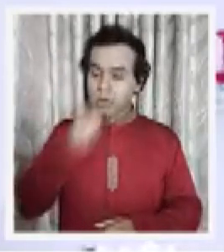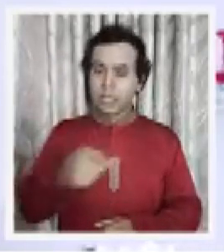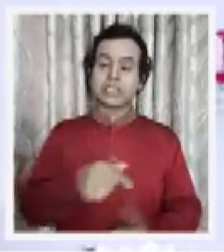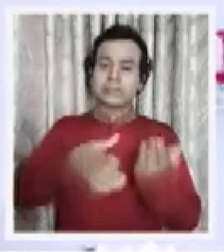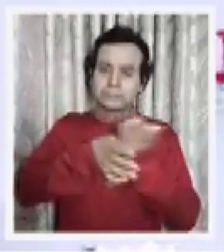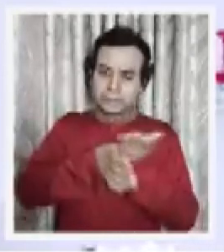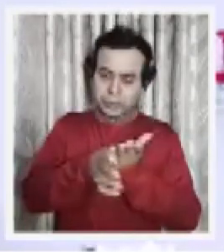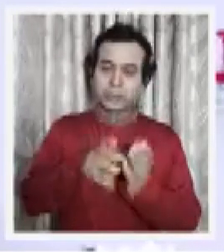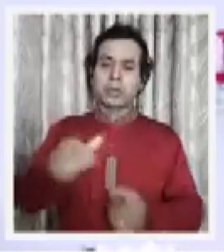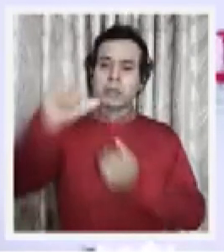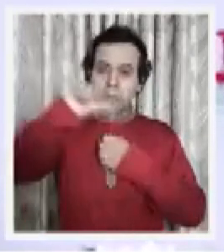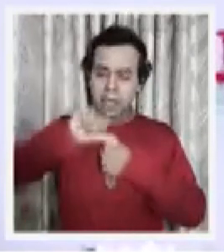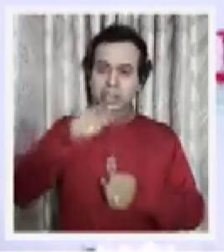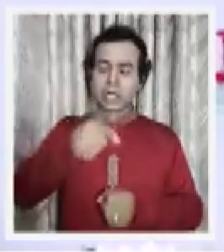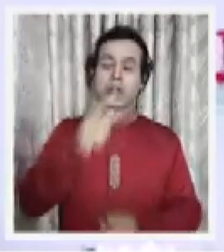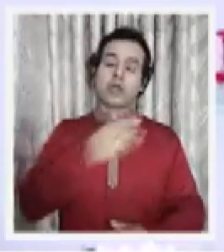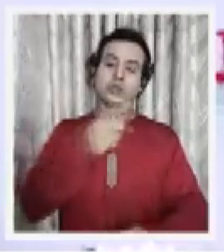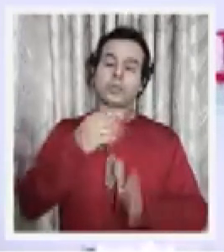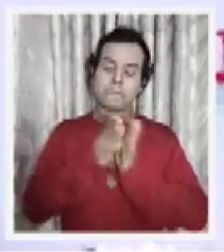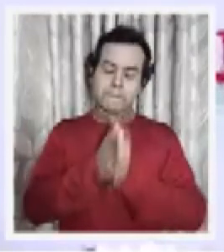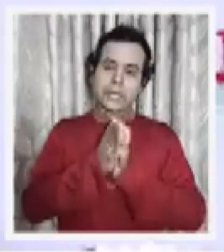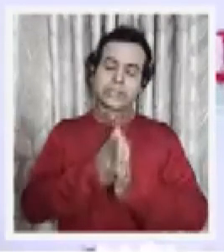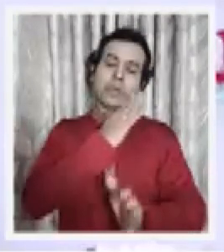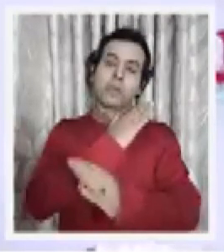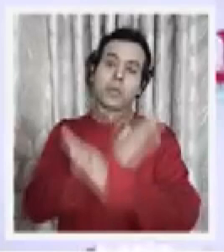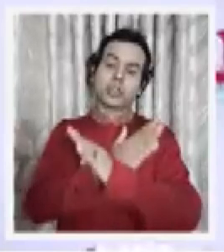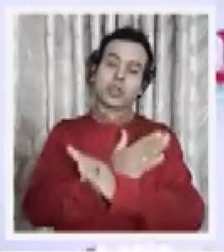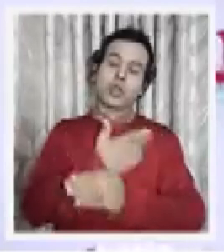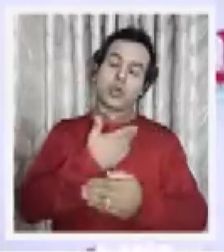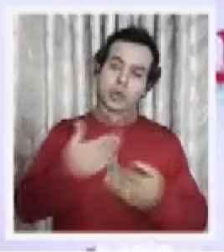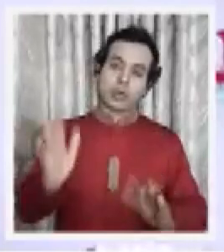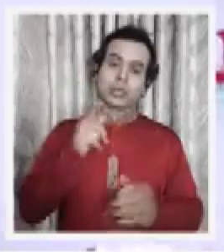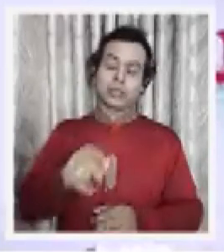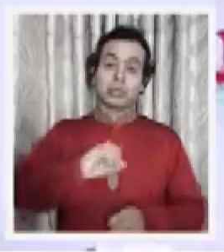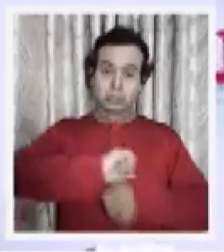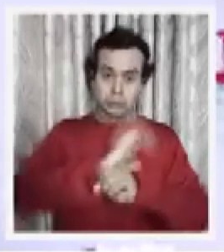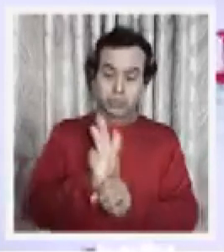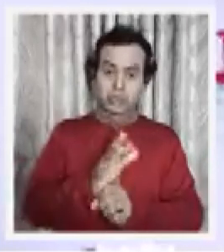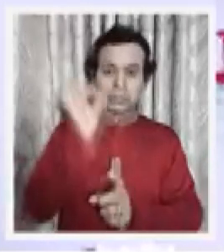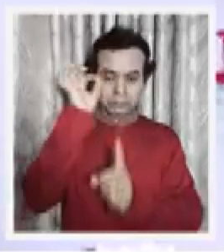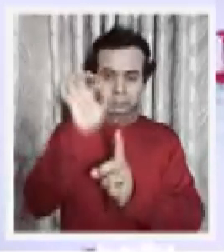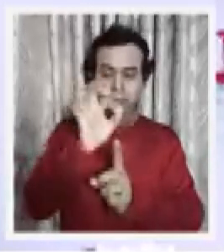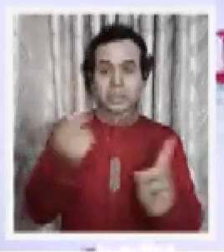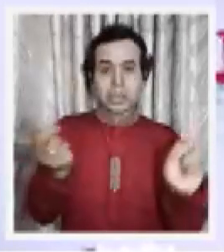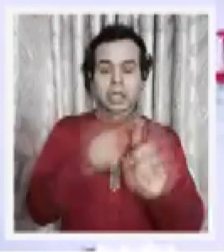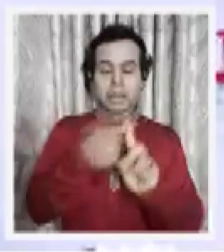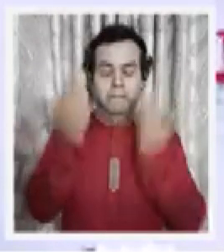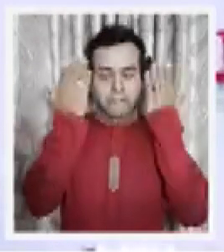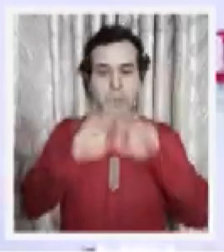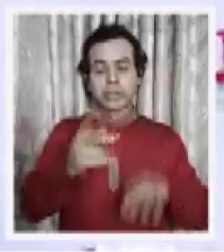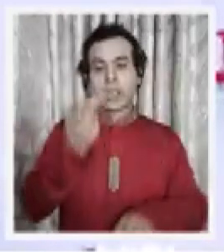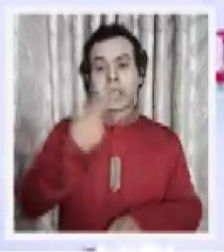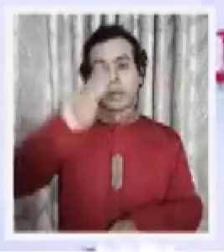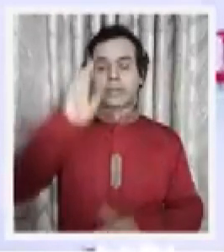করছেন, যে কোনো ধরনের মাদক গ্রহণ করেন, তারা এই মুহূর্তেই ধূমপান এবং মাদক গ্রহণ পরিহার করুন, কারণ করোনা আক্রান্ত হলে তারা অনেক